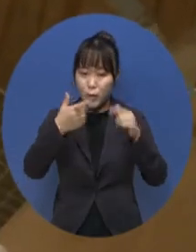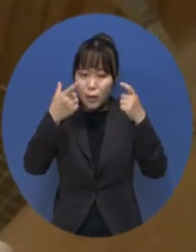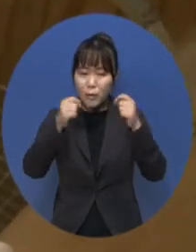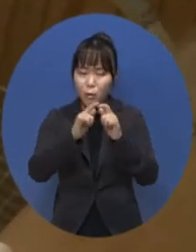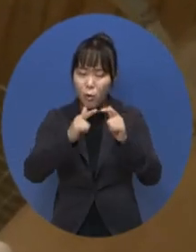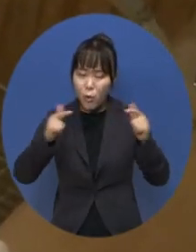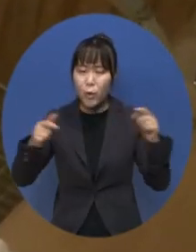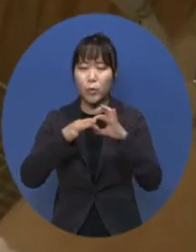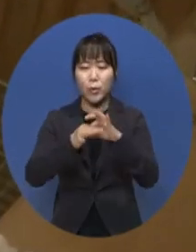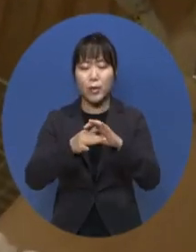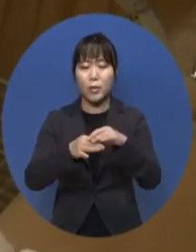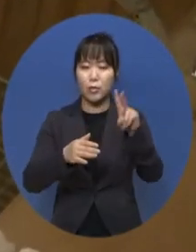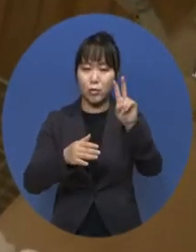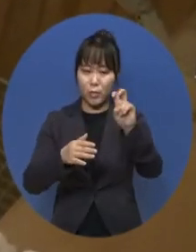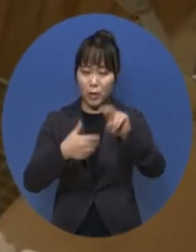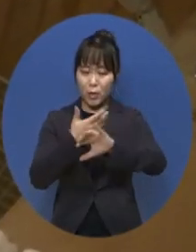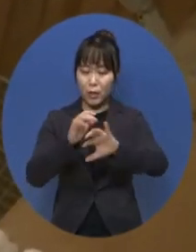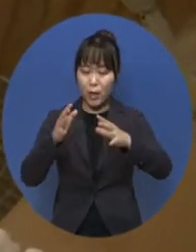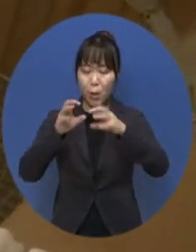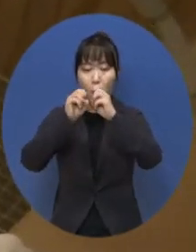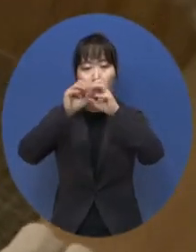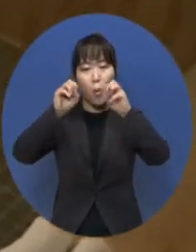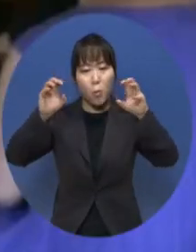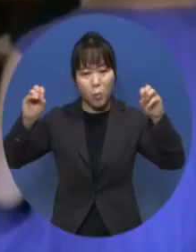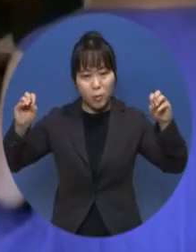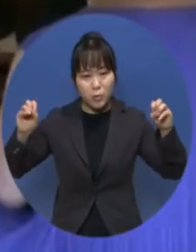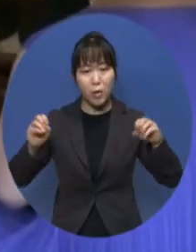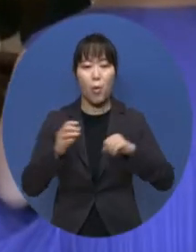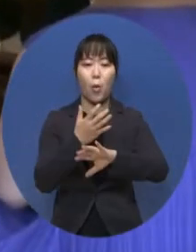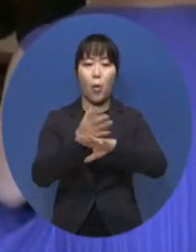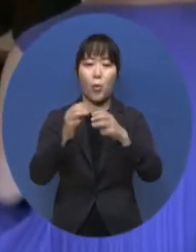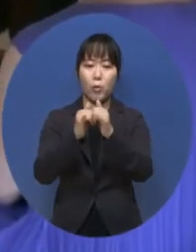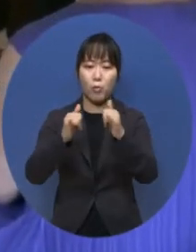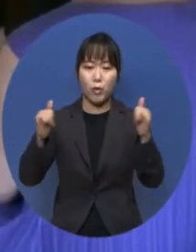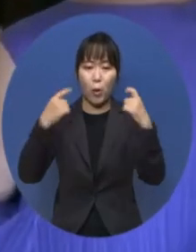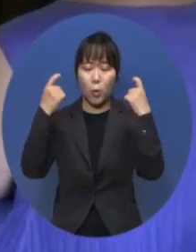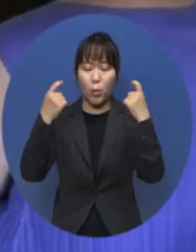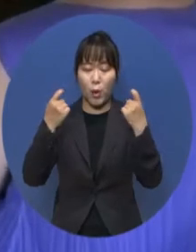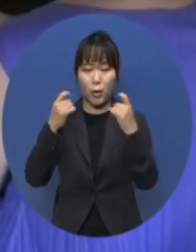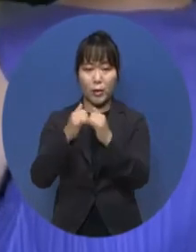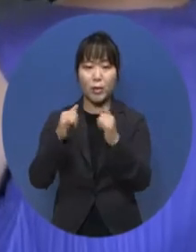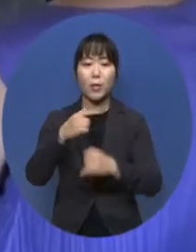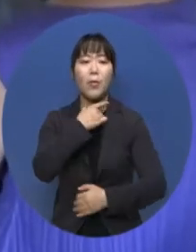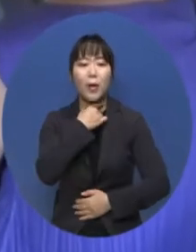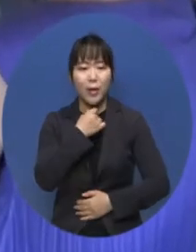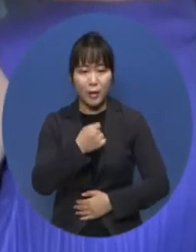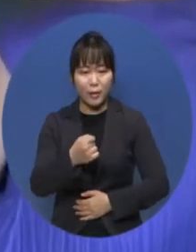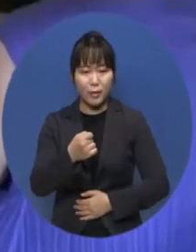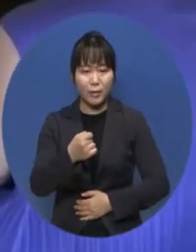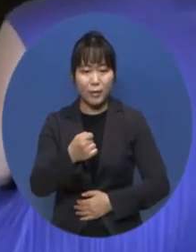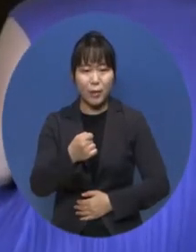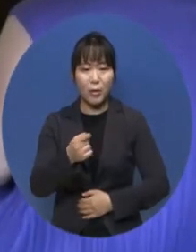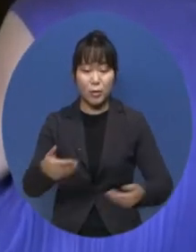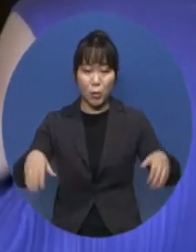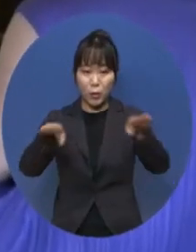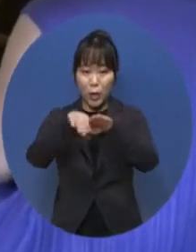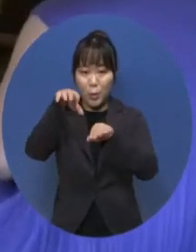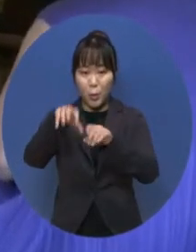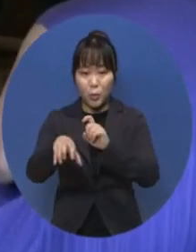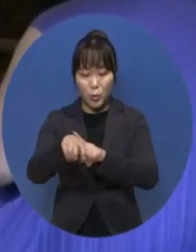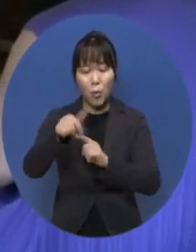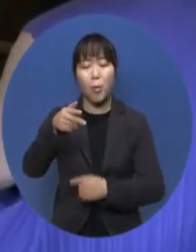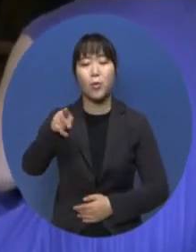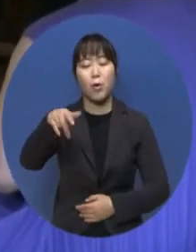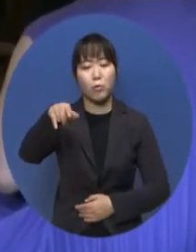채널을 통해 22개 해외에 홍보되어 외국인 관광객들이 선호하는 관광시설지구로